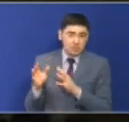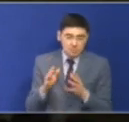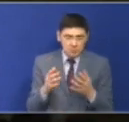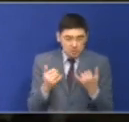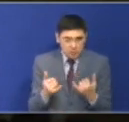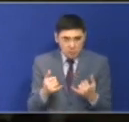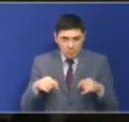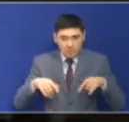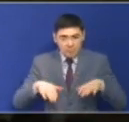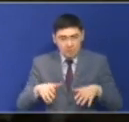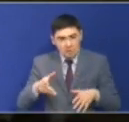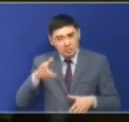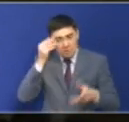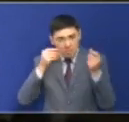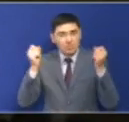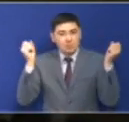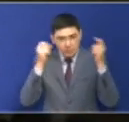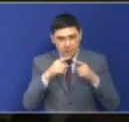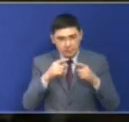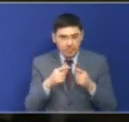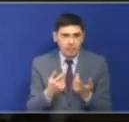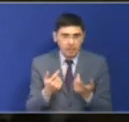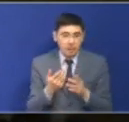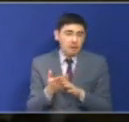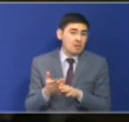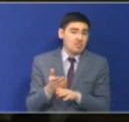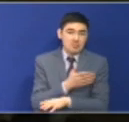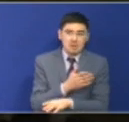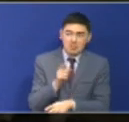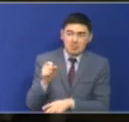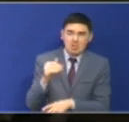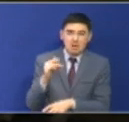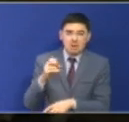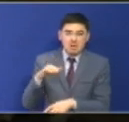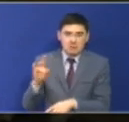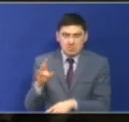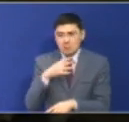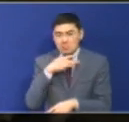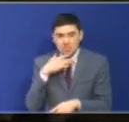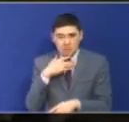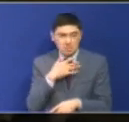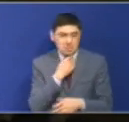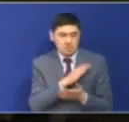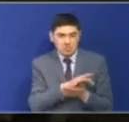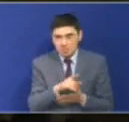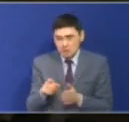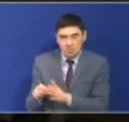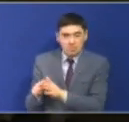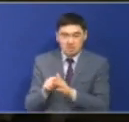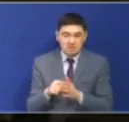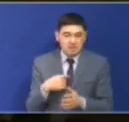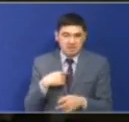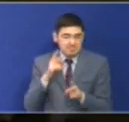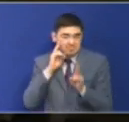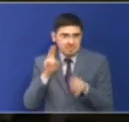узнаем сегодня на этом мероприятии. К примеру, до армии я не знал, что в Афганистане погибло много наших земляков. Здесь, в армии, нам